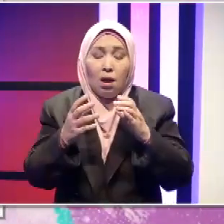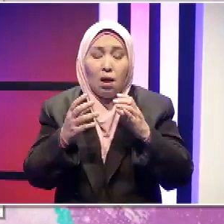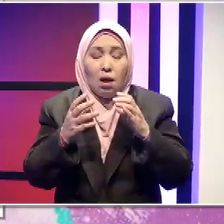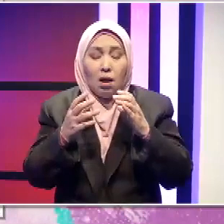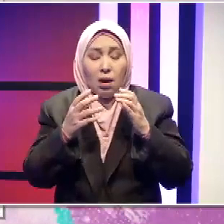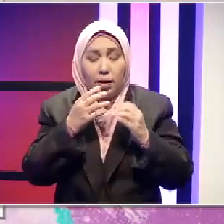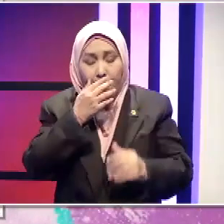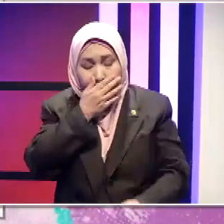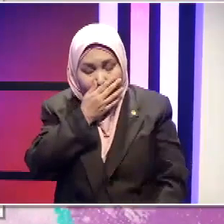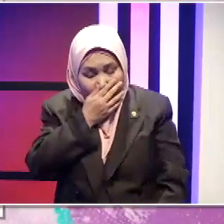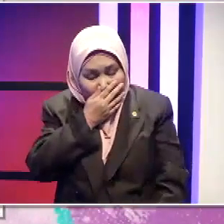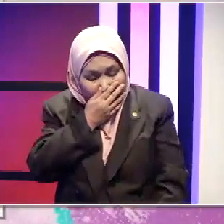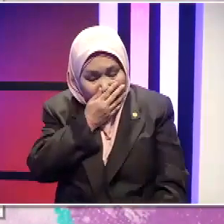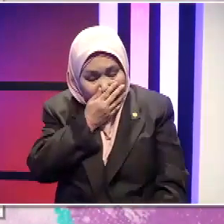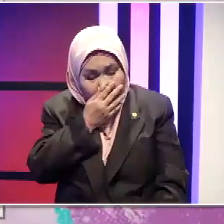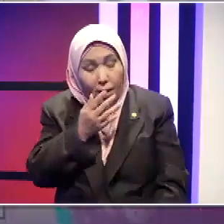him